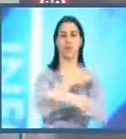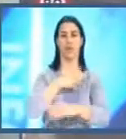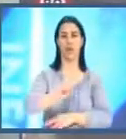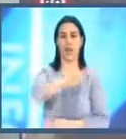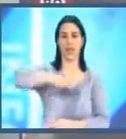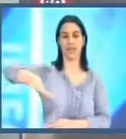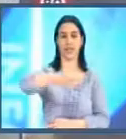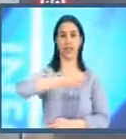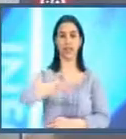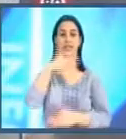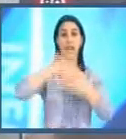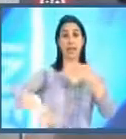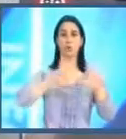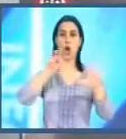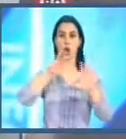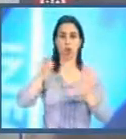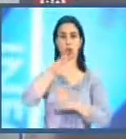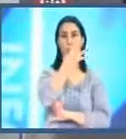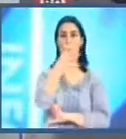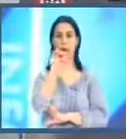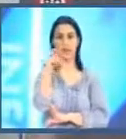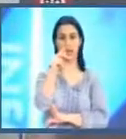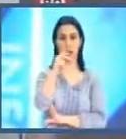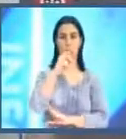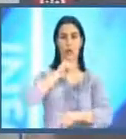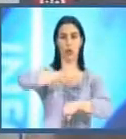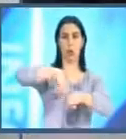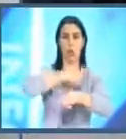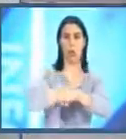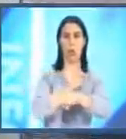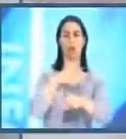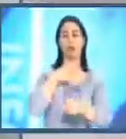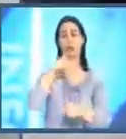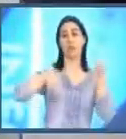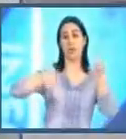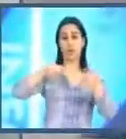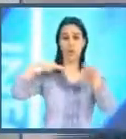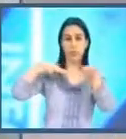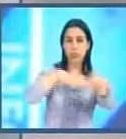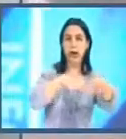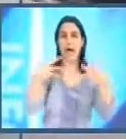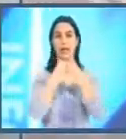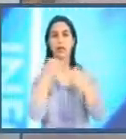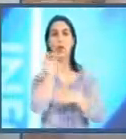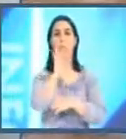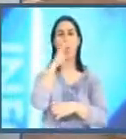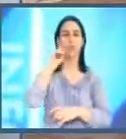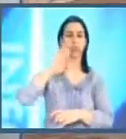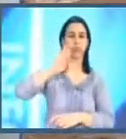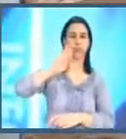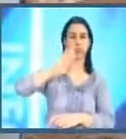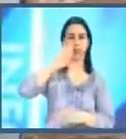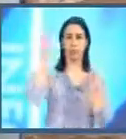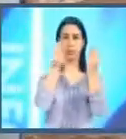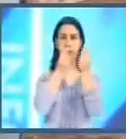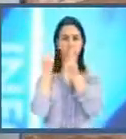la velocitat entre els 80 i els 40 km per hora, d'acord amb les congestions, els accidents o la contaminació.